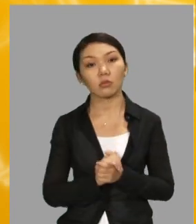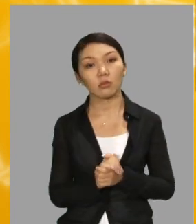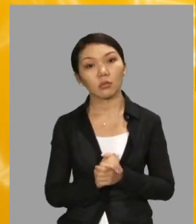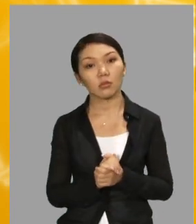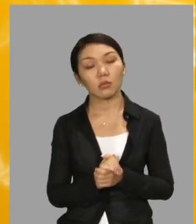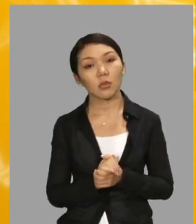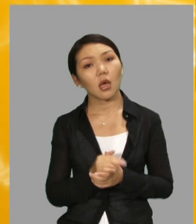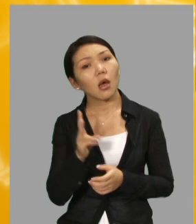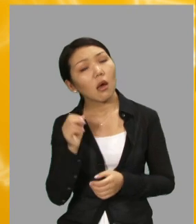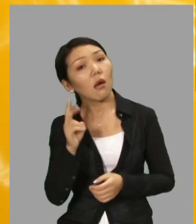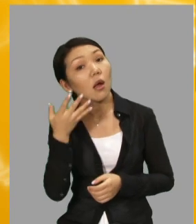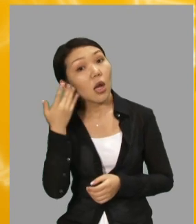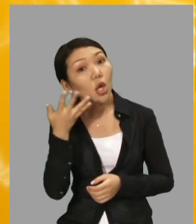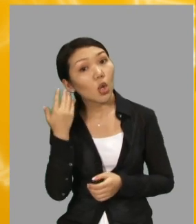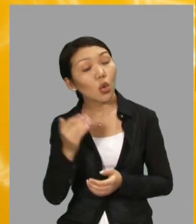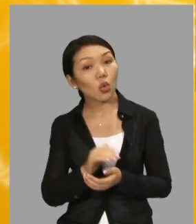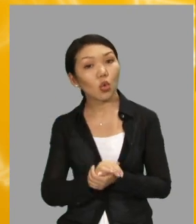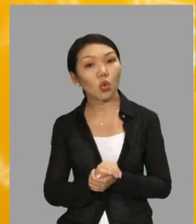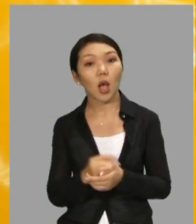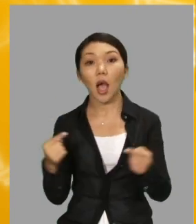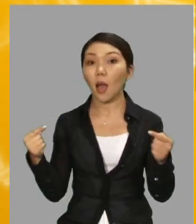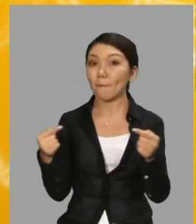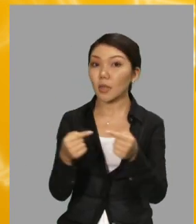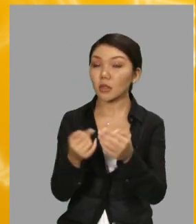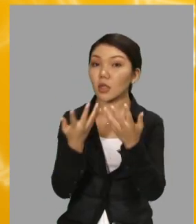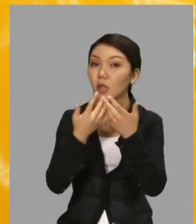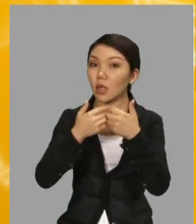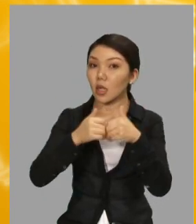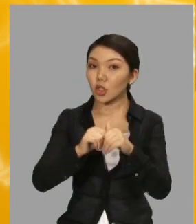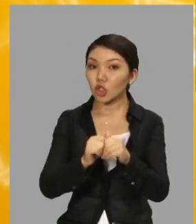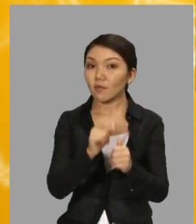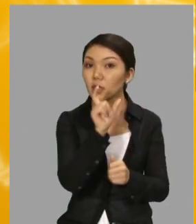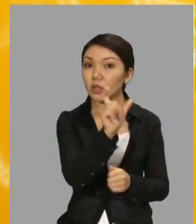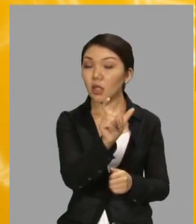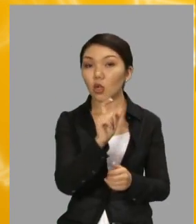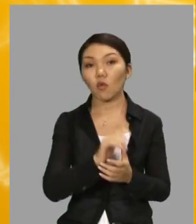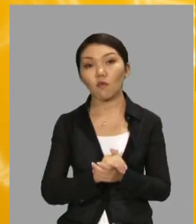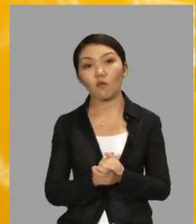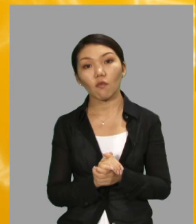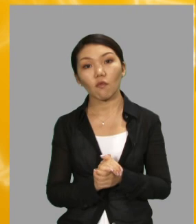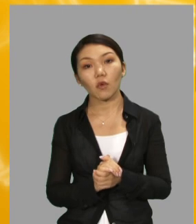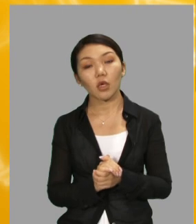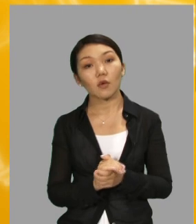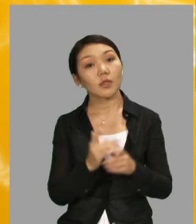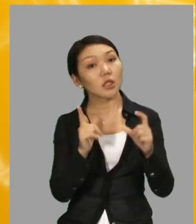А как легко определить количество слогов в слове?